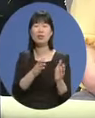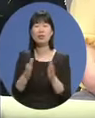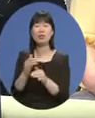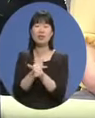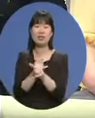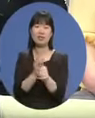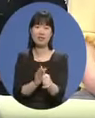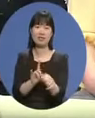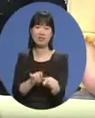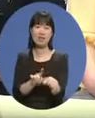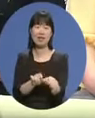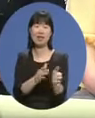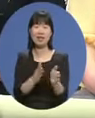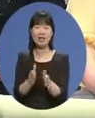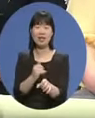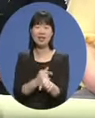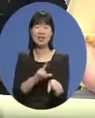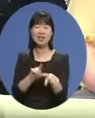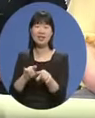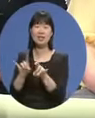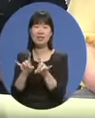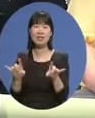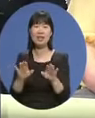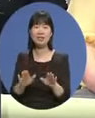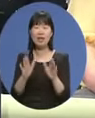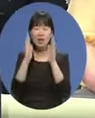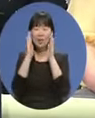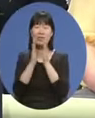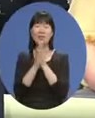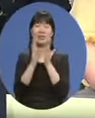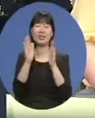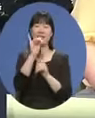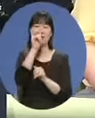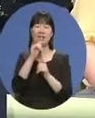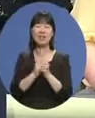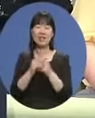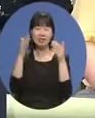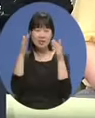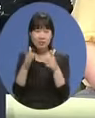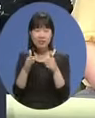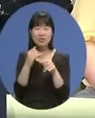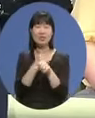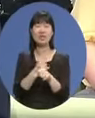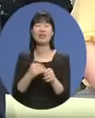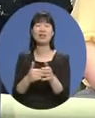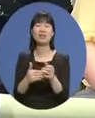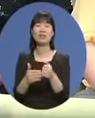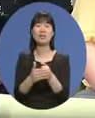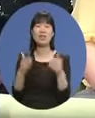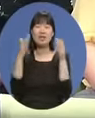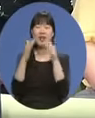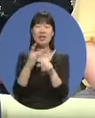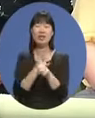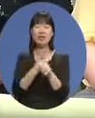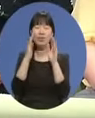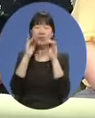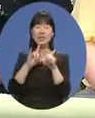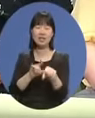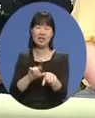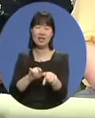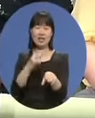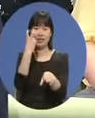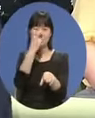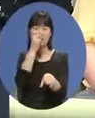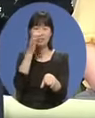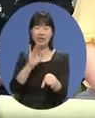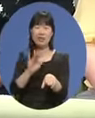하시고요. 매 정시마다 공부를 이제 시작을 하는 거거든요. 집중해서 그 집중해서 공부한 시간 이제 재는 건데